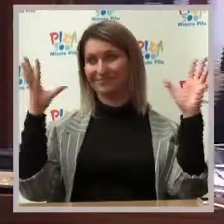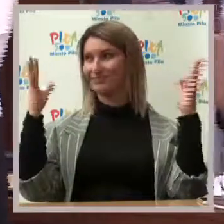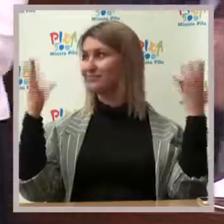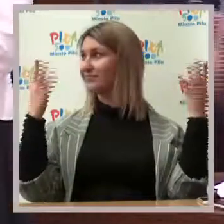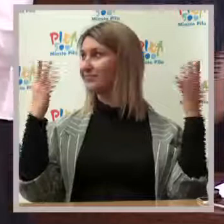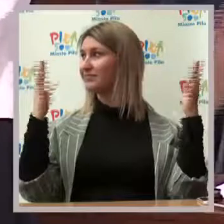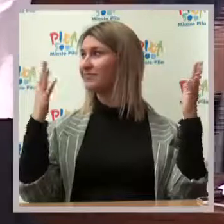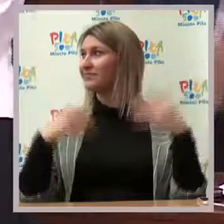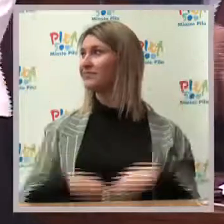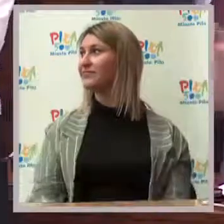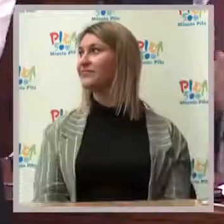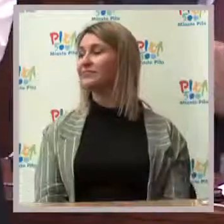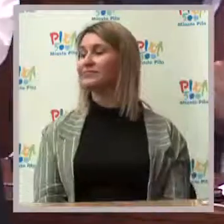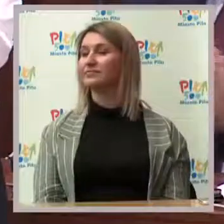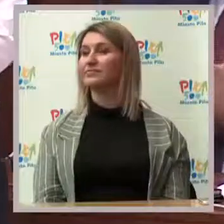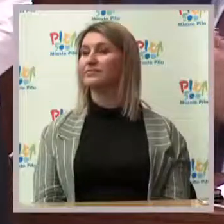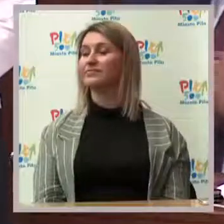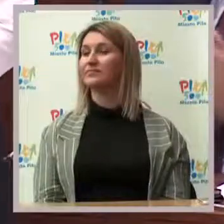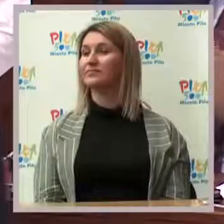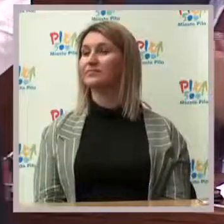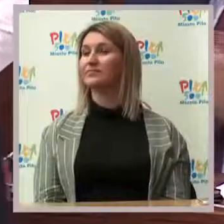Właśnie na ręce pani prezydent.